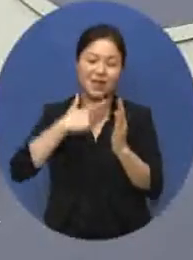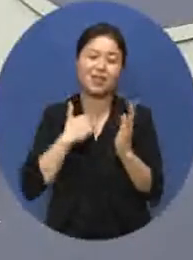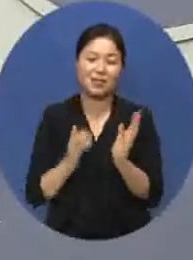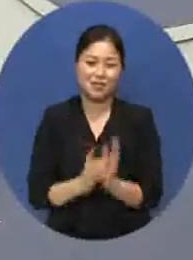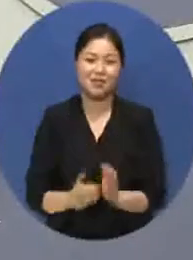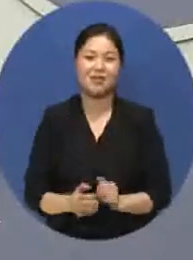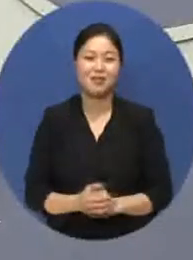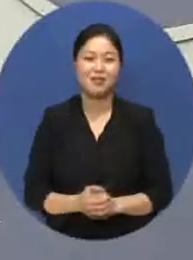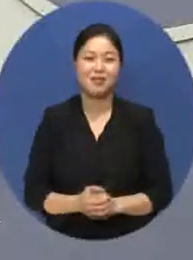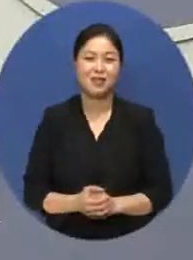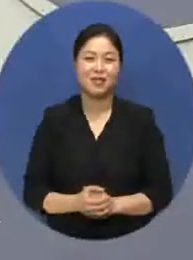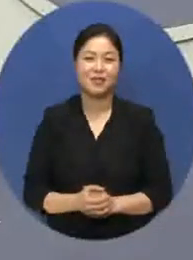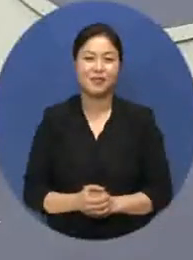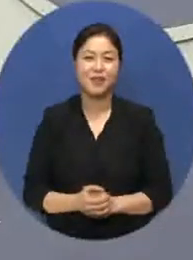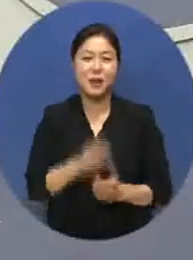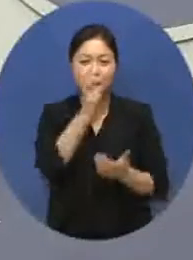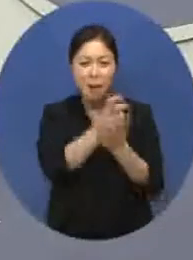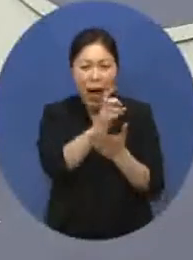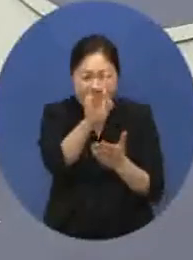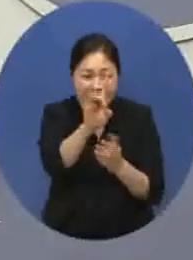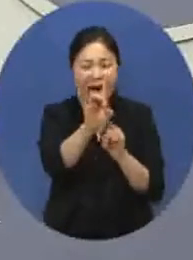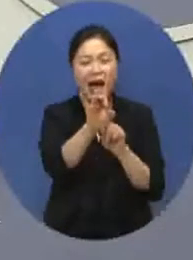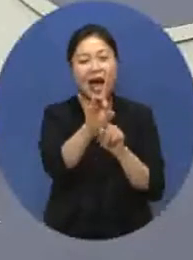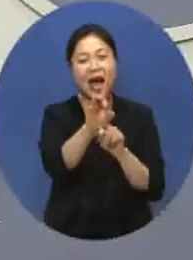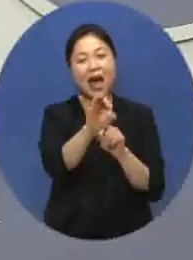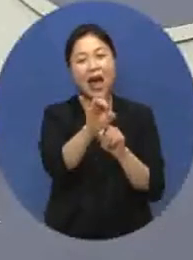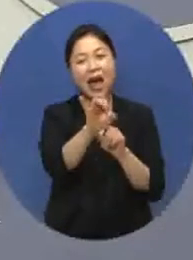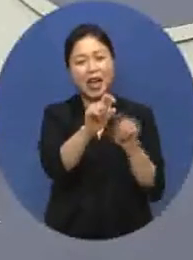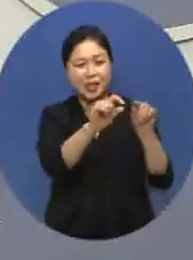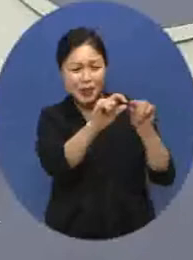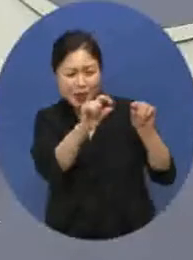됐어요. 그 법 딱 한 줄 때문에